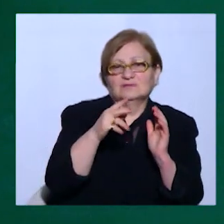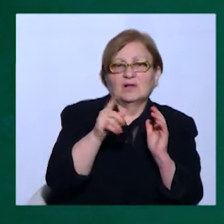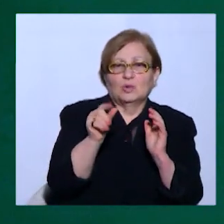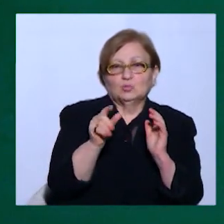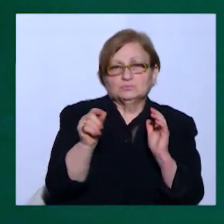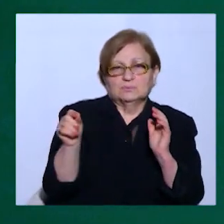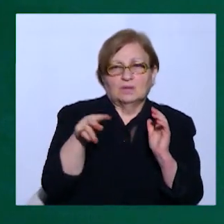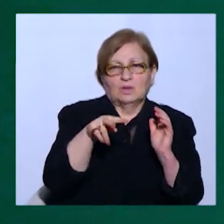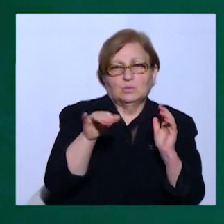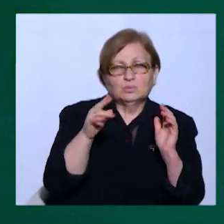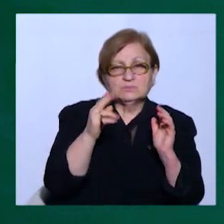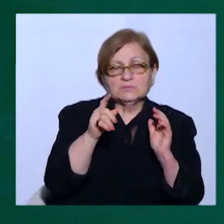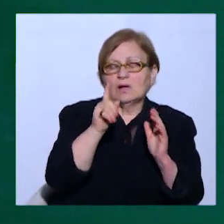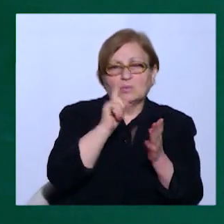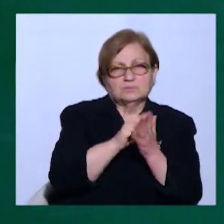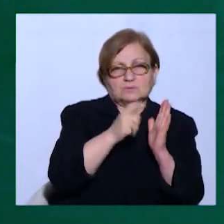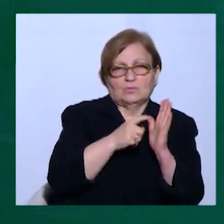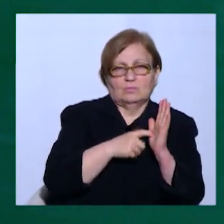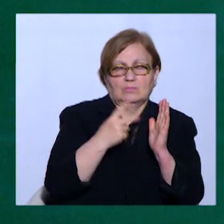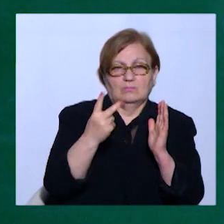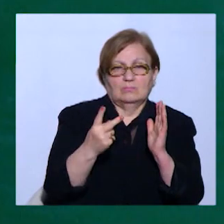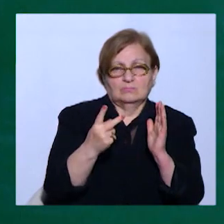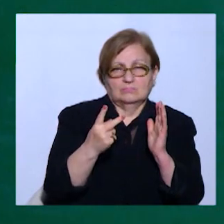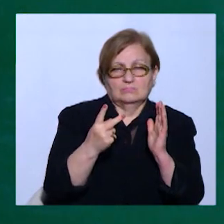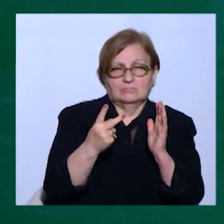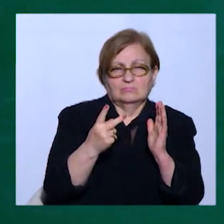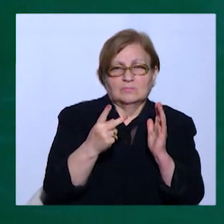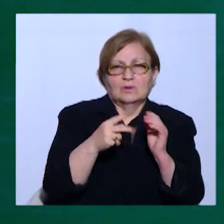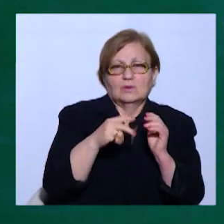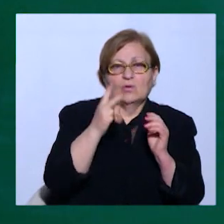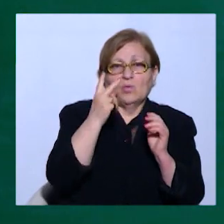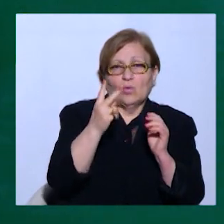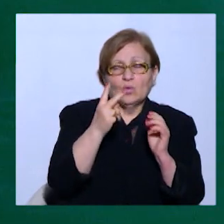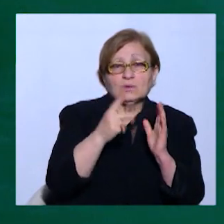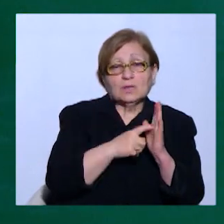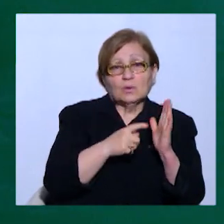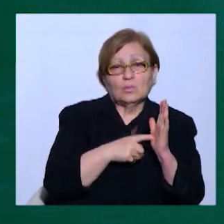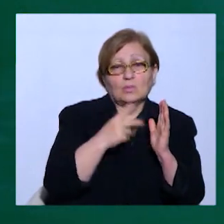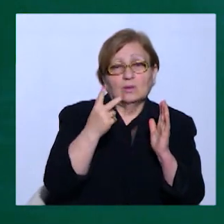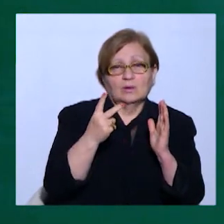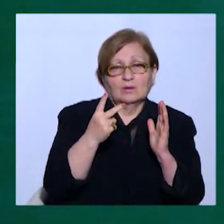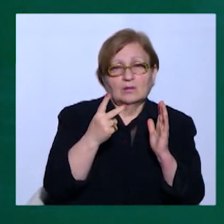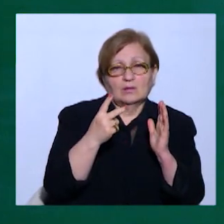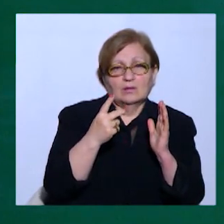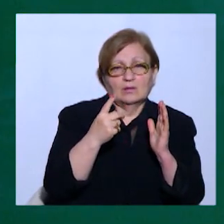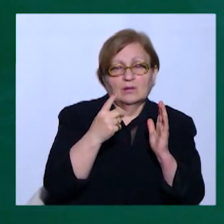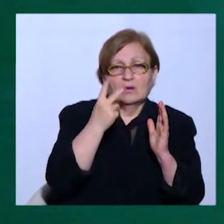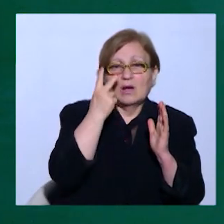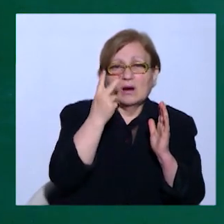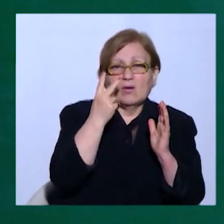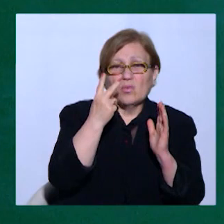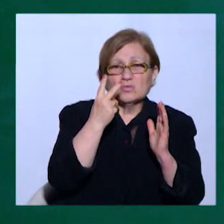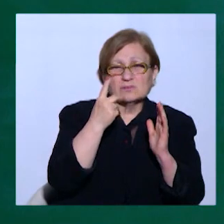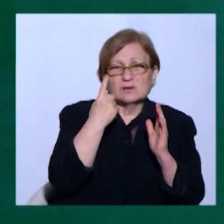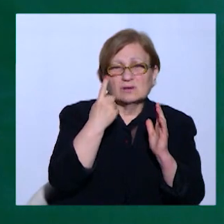ლუწი. და ის იყოფა 2-ზე. მაშინ 2-ს ვიტყვით, რომ 2 ლუწია და იყოფა 2-ზე, მაგრამ 2 არის ერთადერთი ის ლუწი